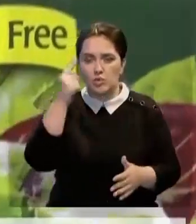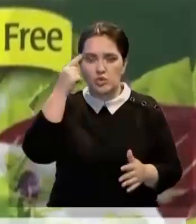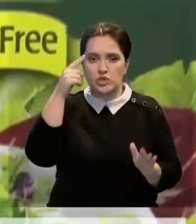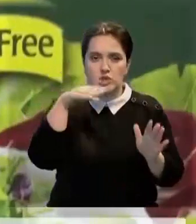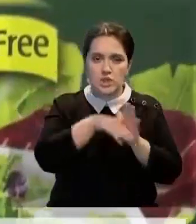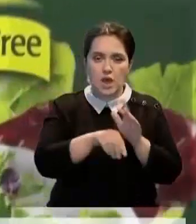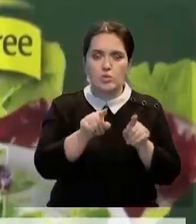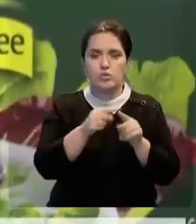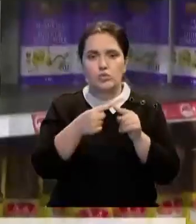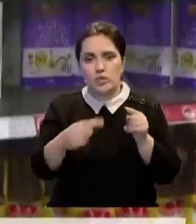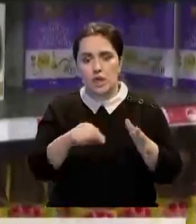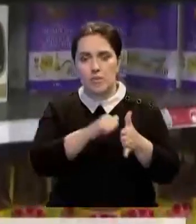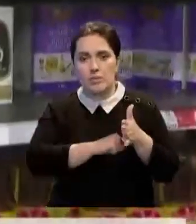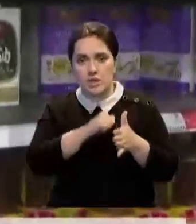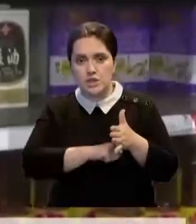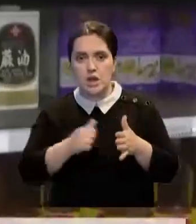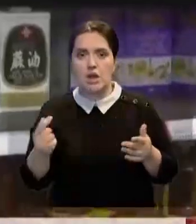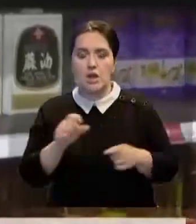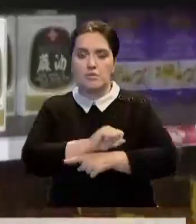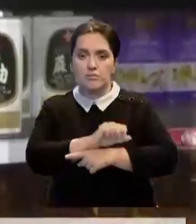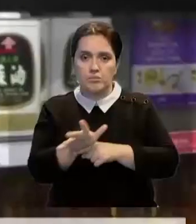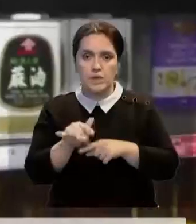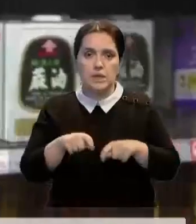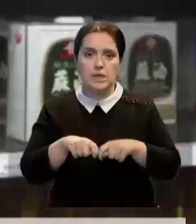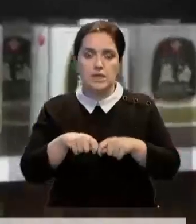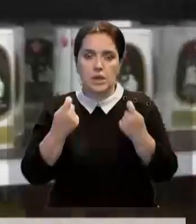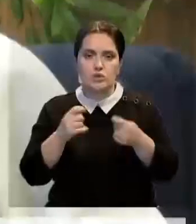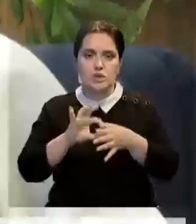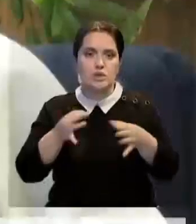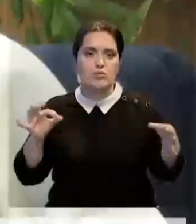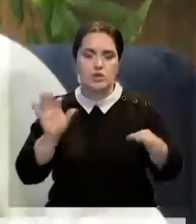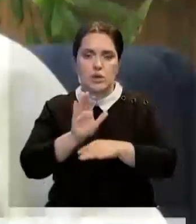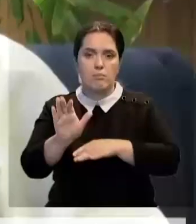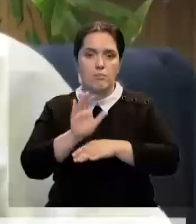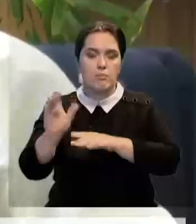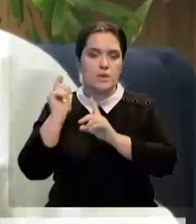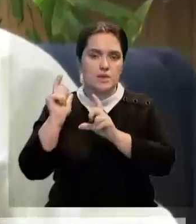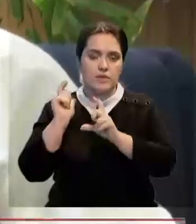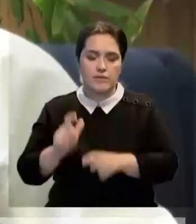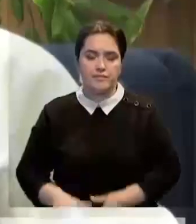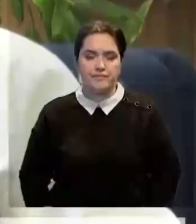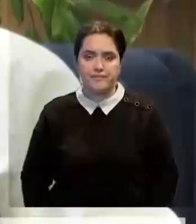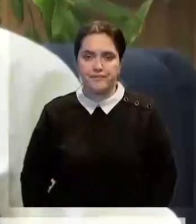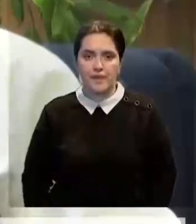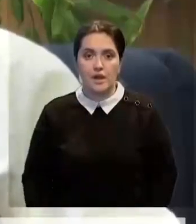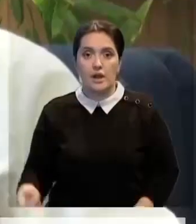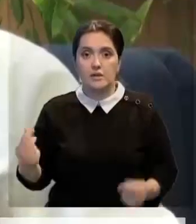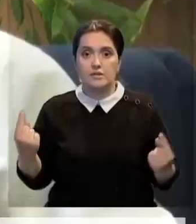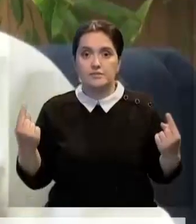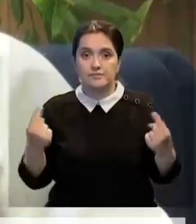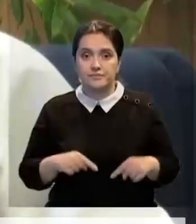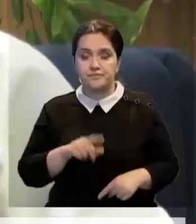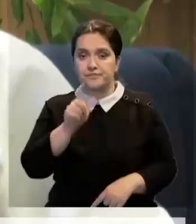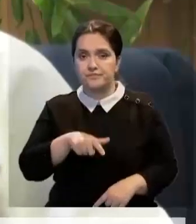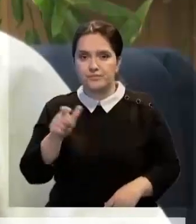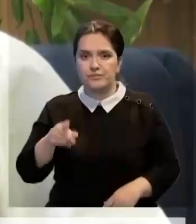сыграли и другие факторы, включая пандемию и нарушение цепочек поставок. Основную тяжесть инфляции понесут люди